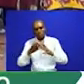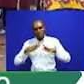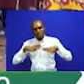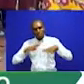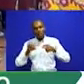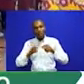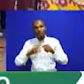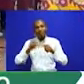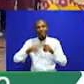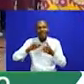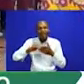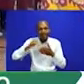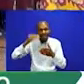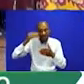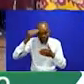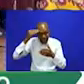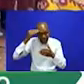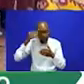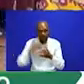serikali